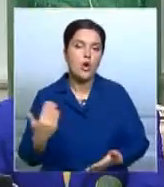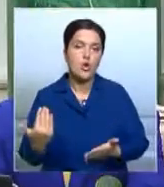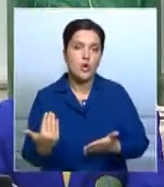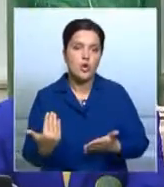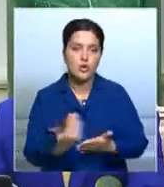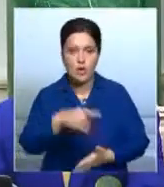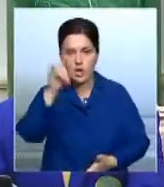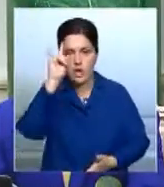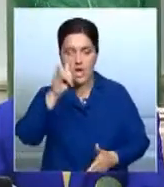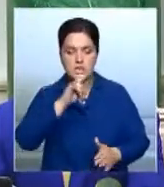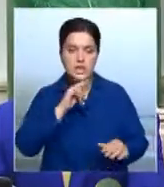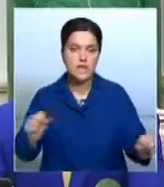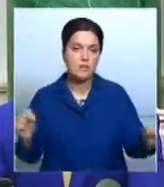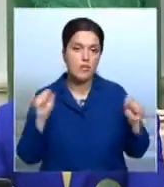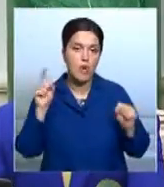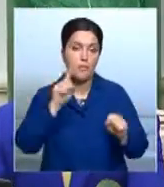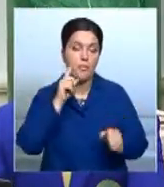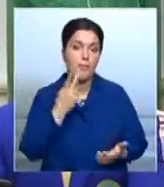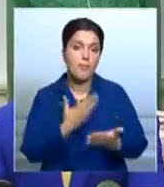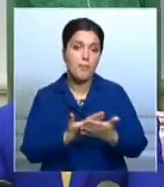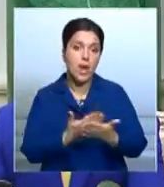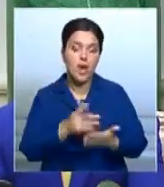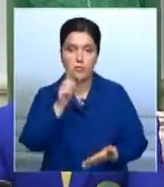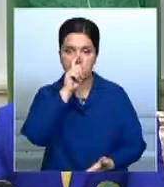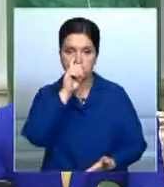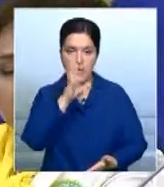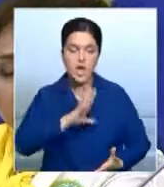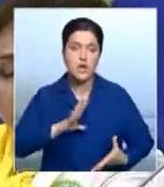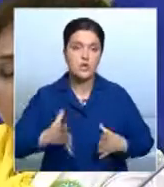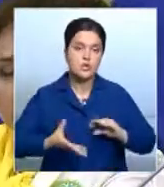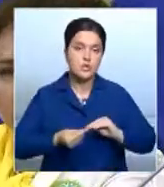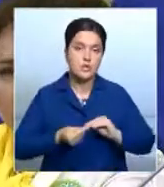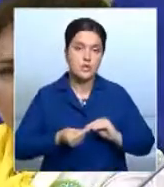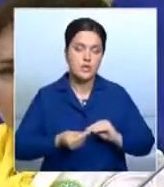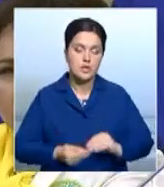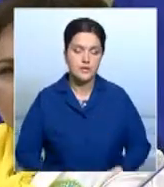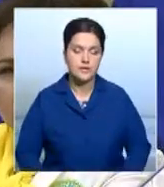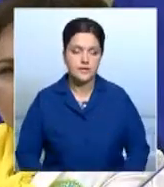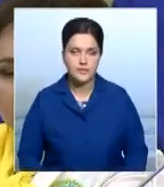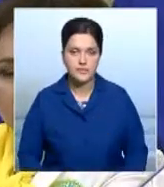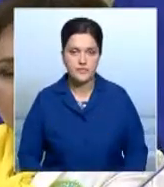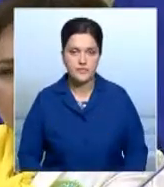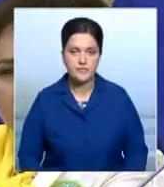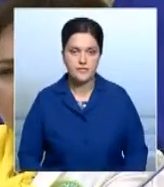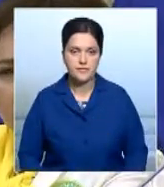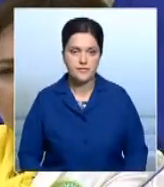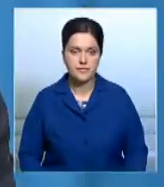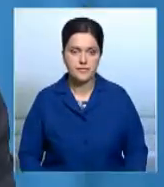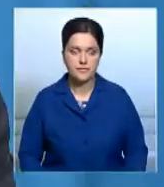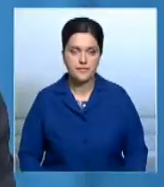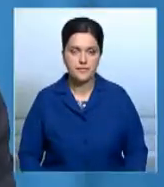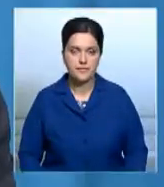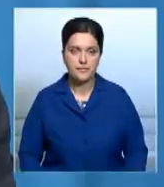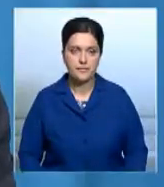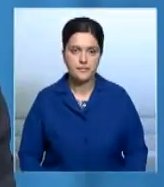новую плеяду казахстанцев-спортсменов, показывающих достойные результаты, отметил президент.